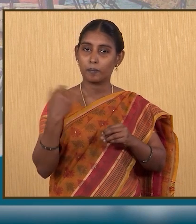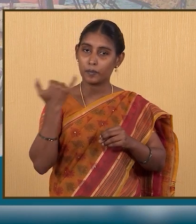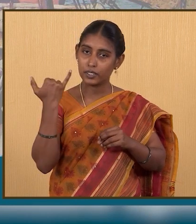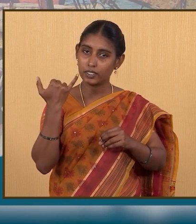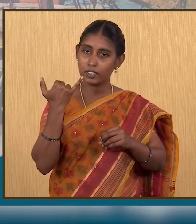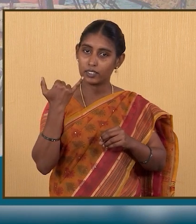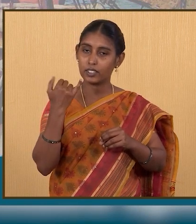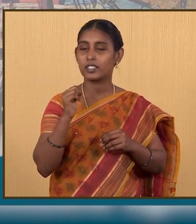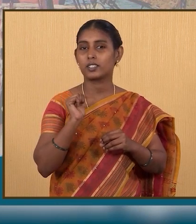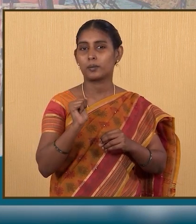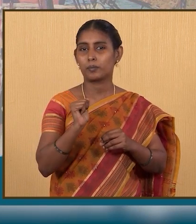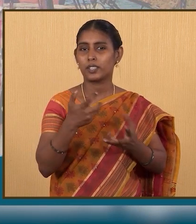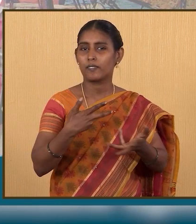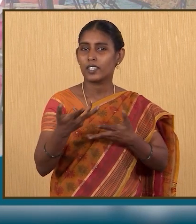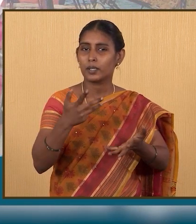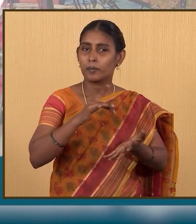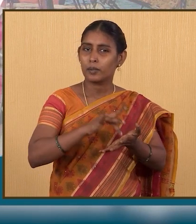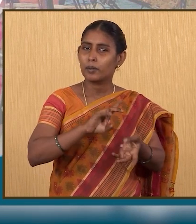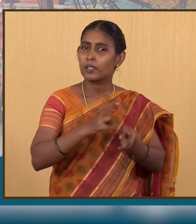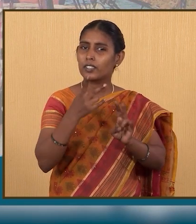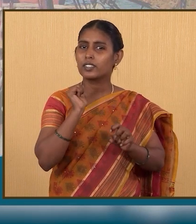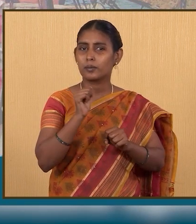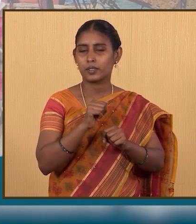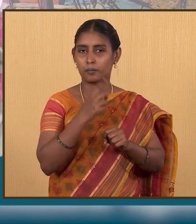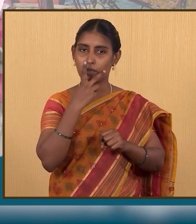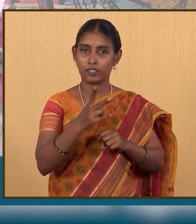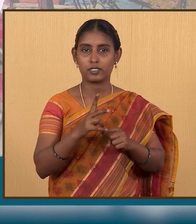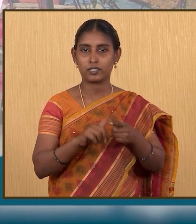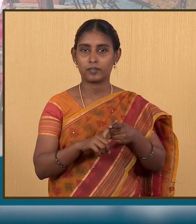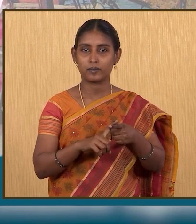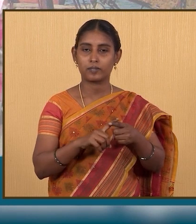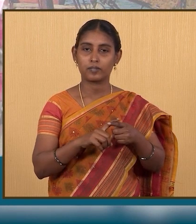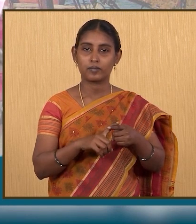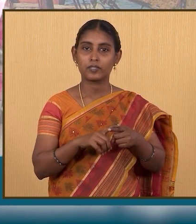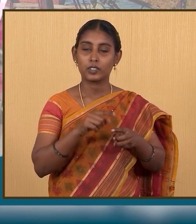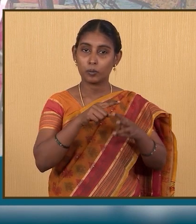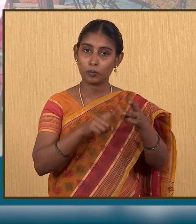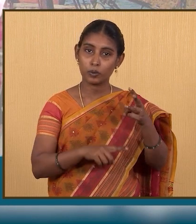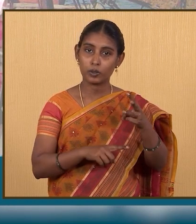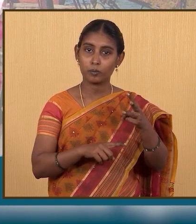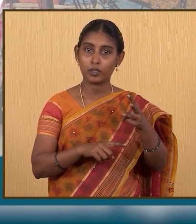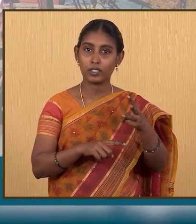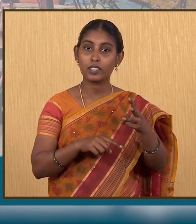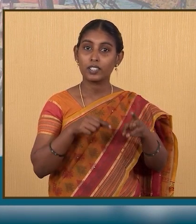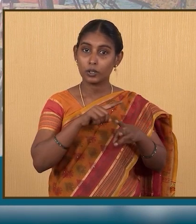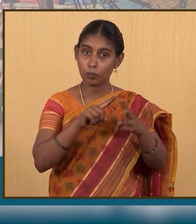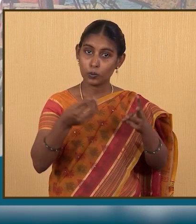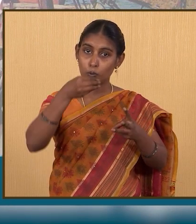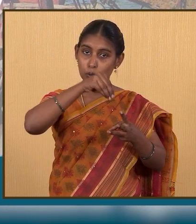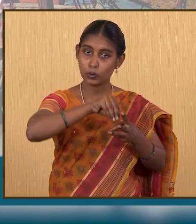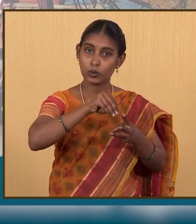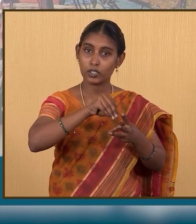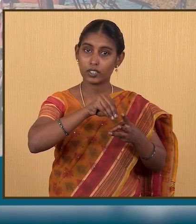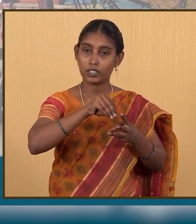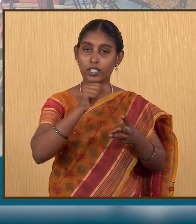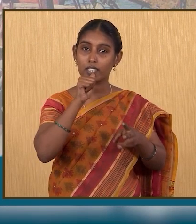சரி, மெட்ராஸ் எப்படி முக்கிய வணிக தளமாக மாறியது அப்படின்னு பார்த்தோம். இந்த 3 பார்த்தோம்னா துறைமுகங்கள்,